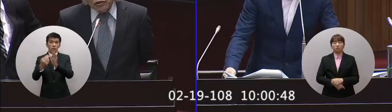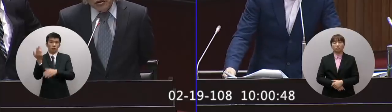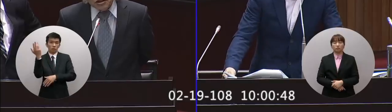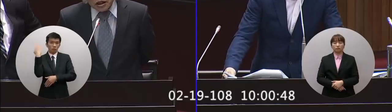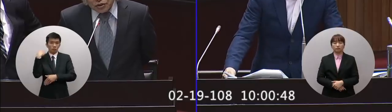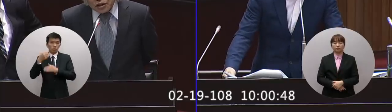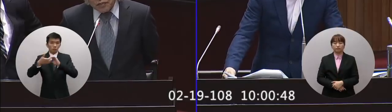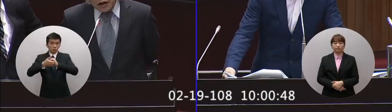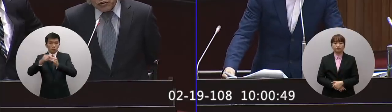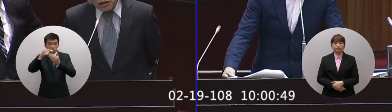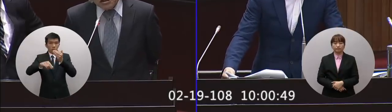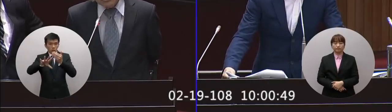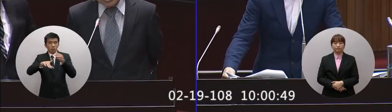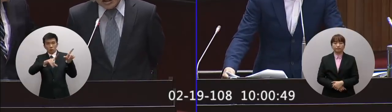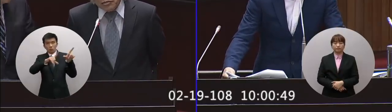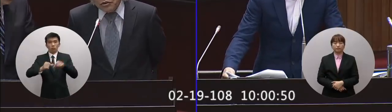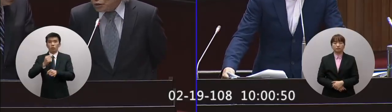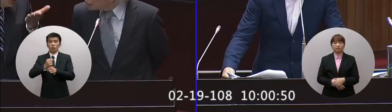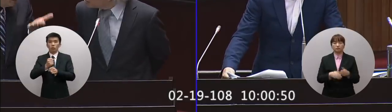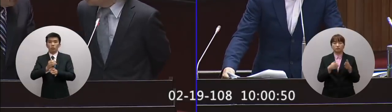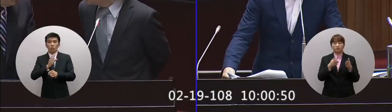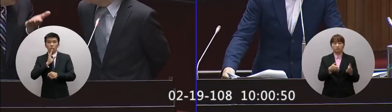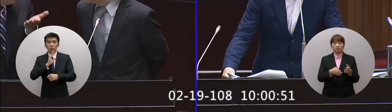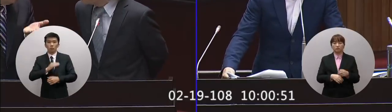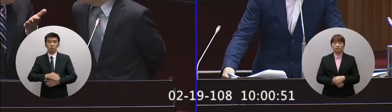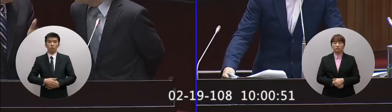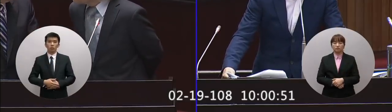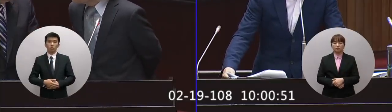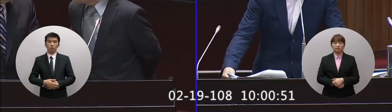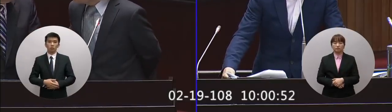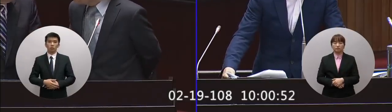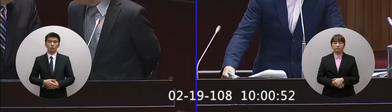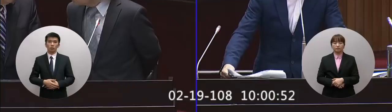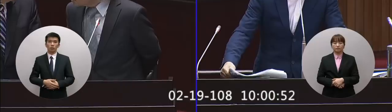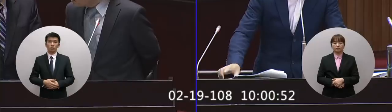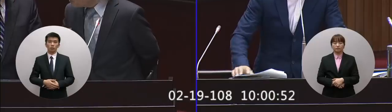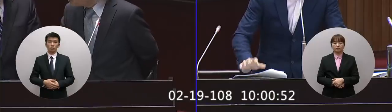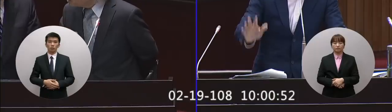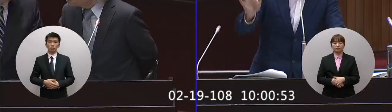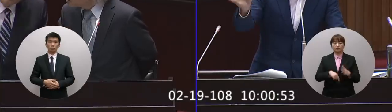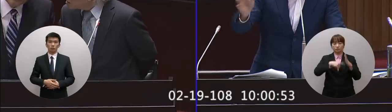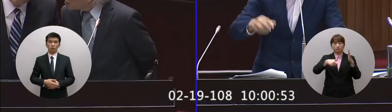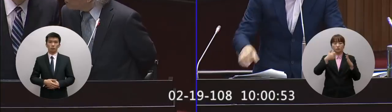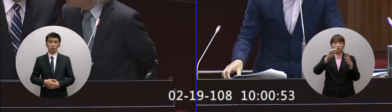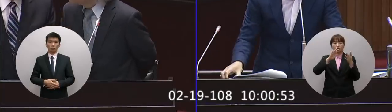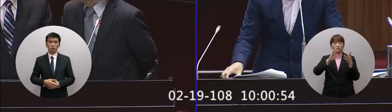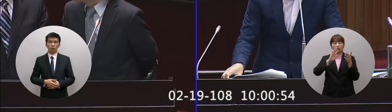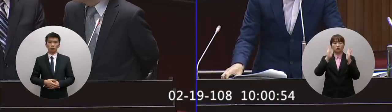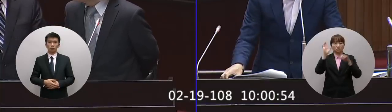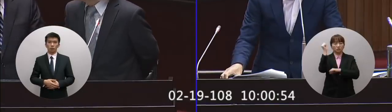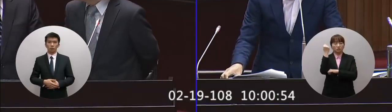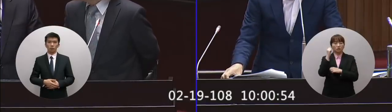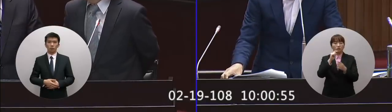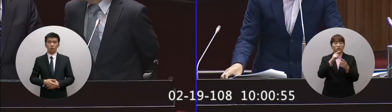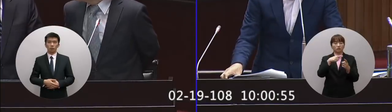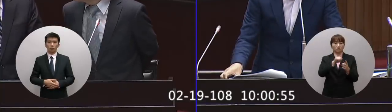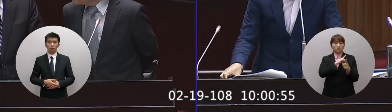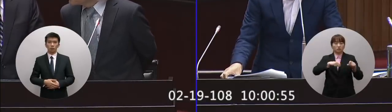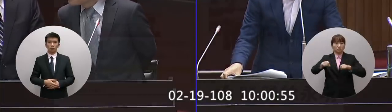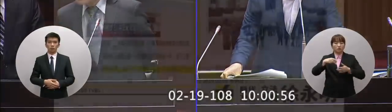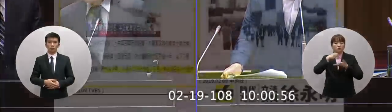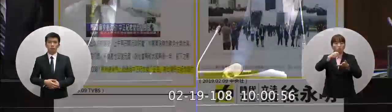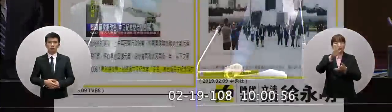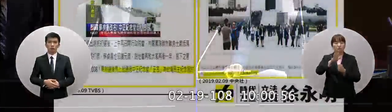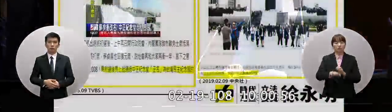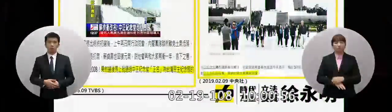定的标准，我们是根据这个标准。其中 关于这转型正义，好，院长，转型正义你也在你的施政报告里面提